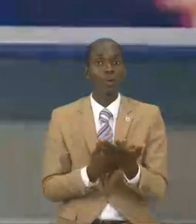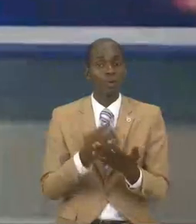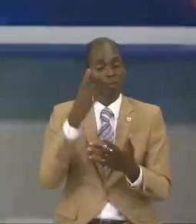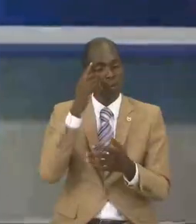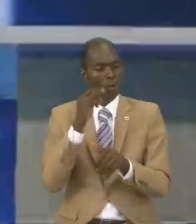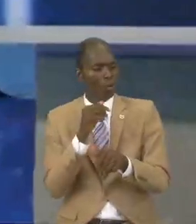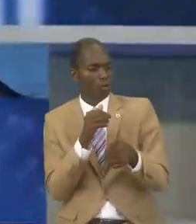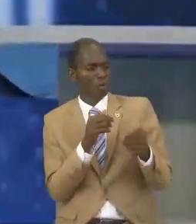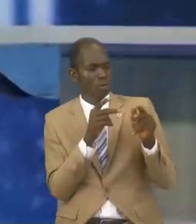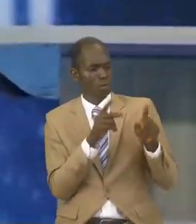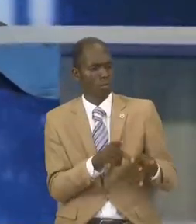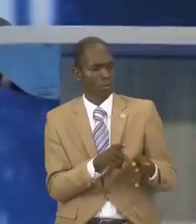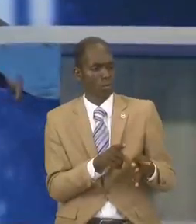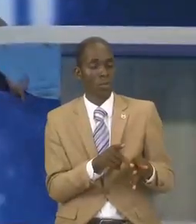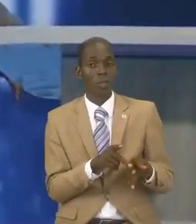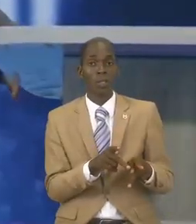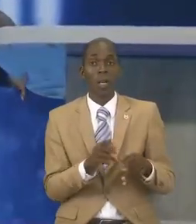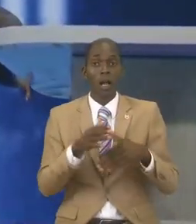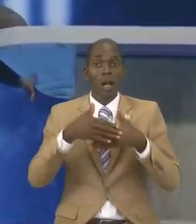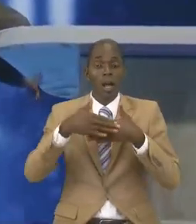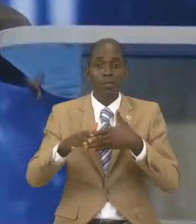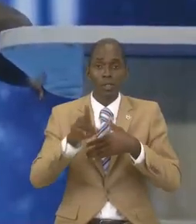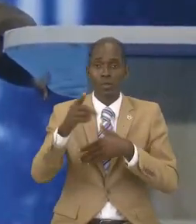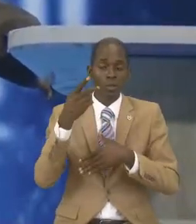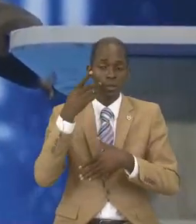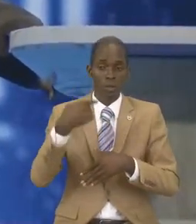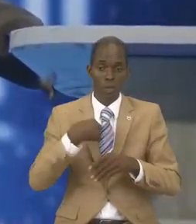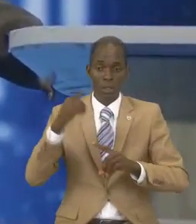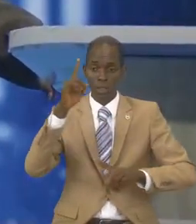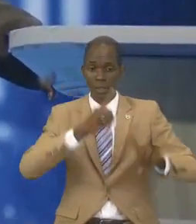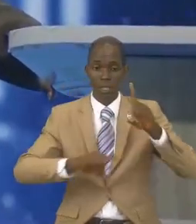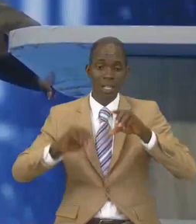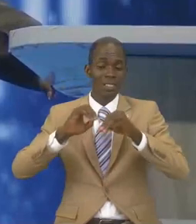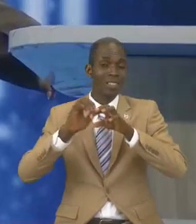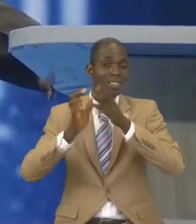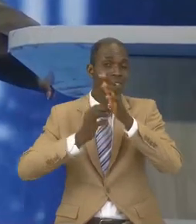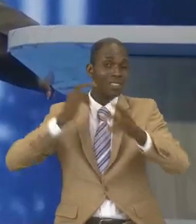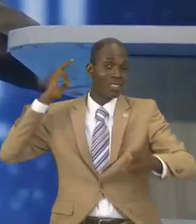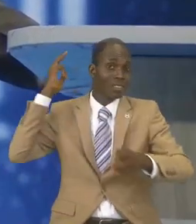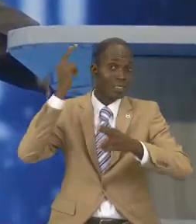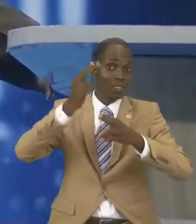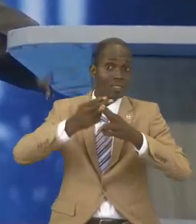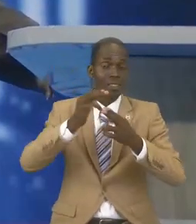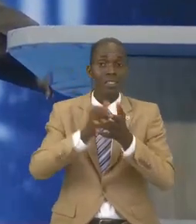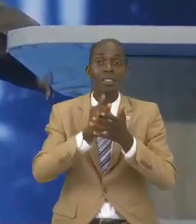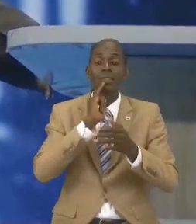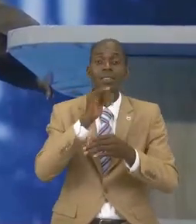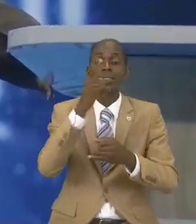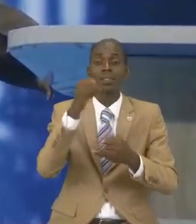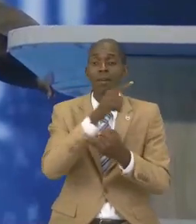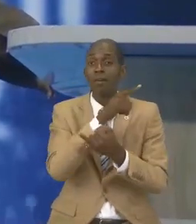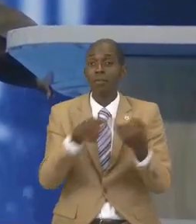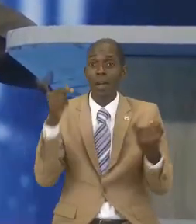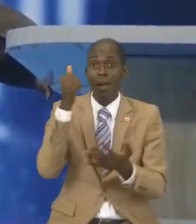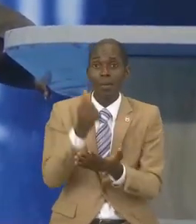N'attends personne d'autre après le dernier Amen. Ce miracle serait